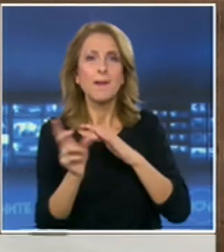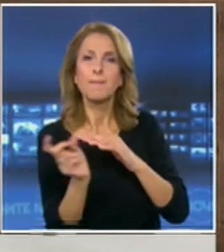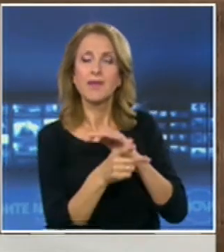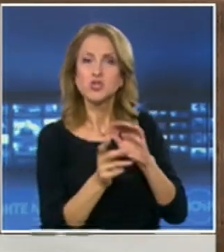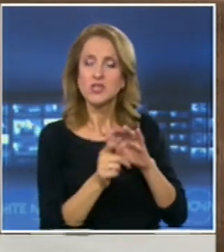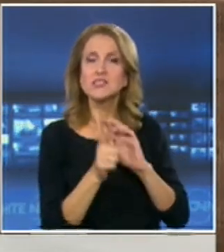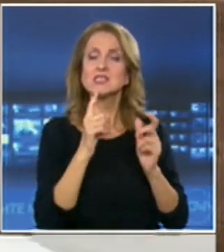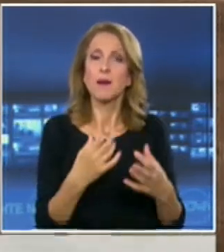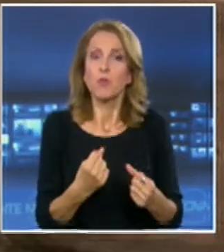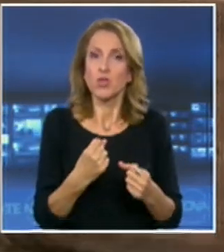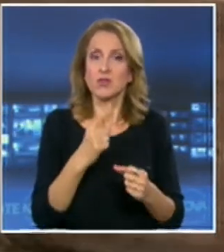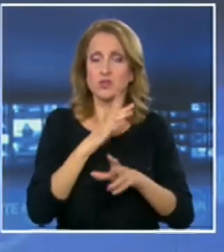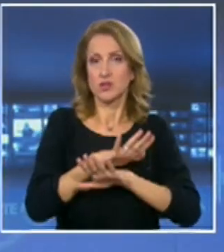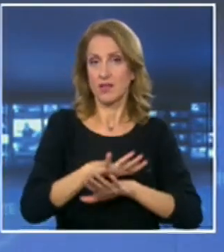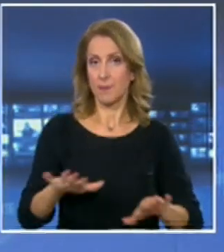на мира.